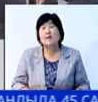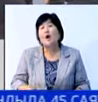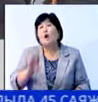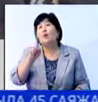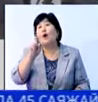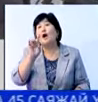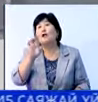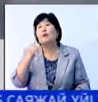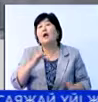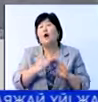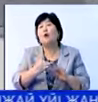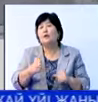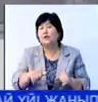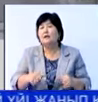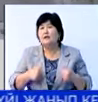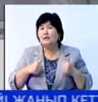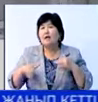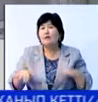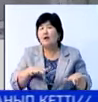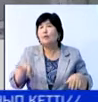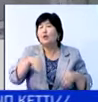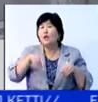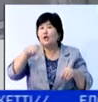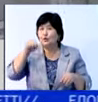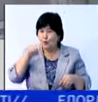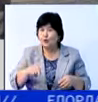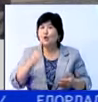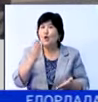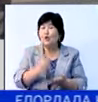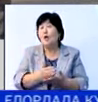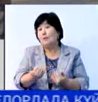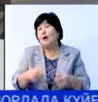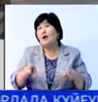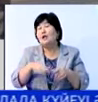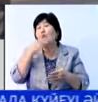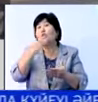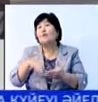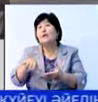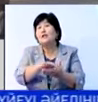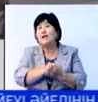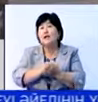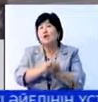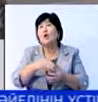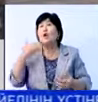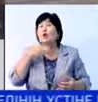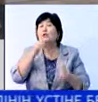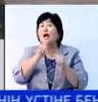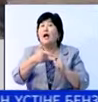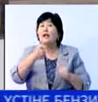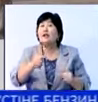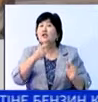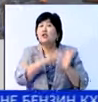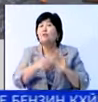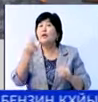Бұқарбай Батыр ауылындағы қырманда қызу тірлік, бүкіл егіншілер осында жүргенде байтабын жауапкершіліктеулі серіктестігі күріштің әр гектарынан